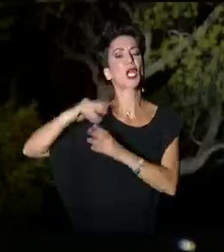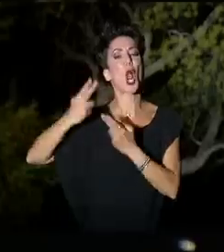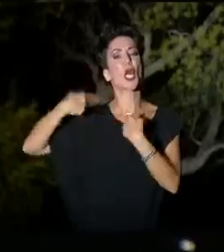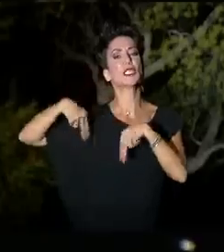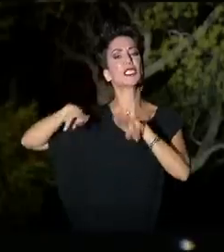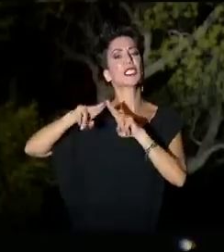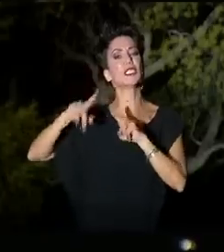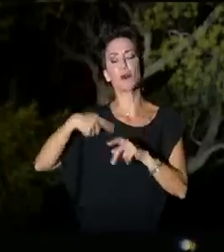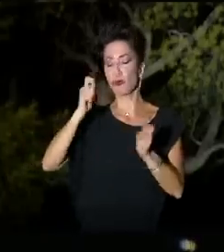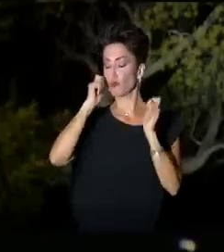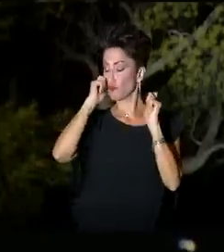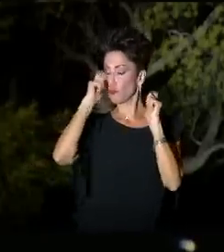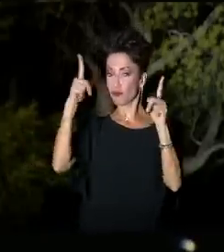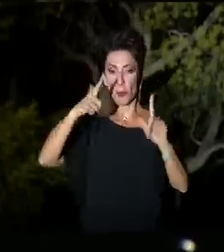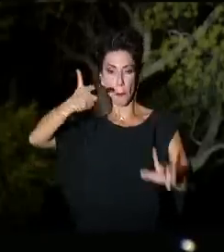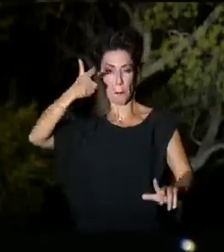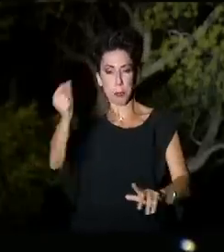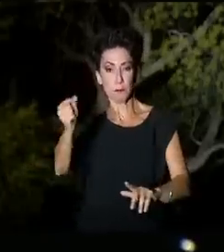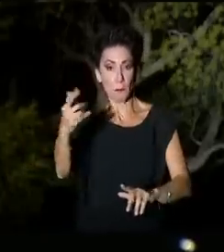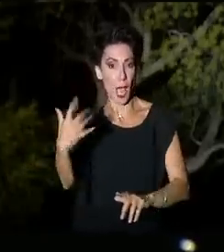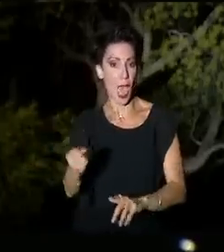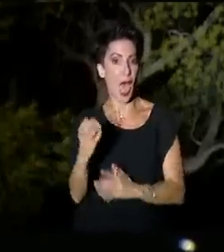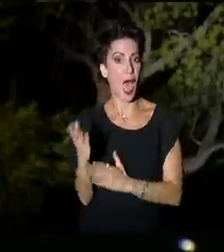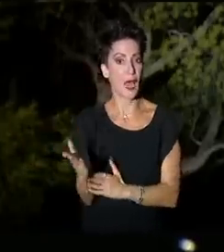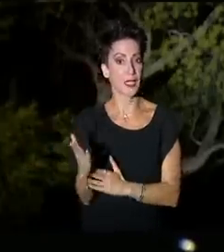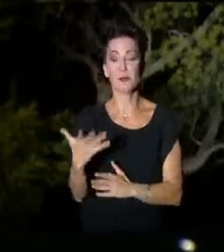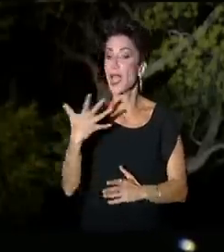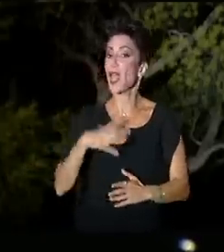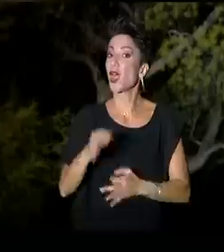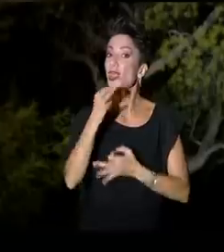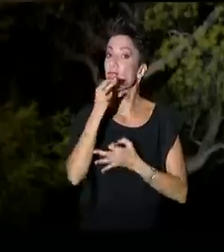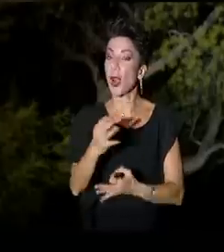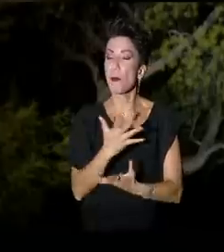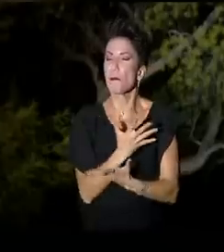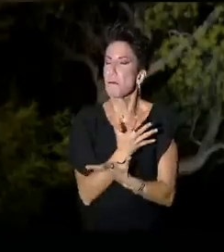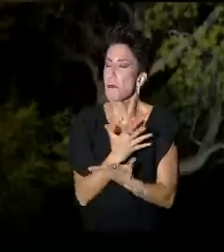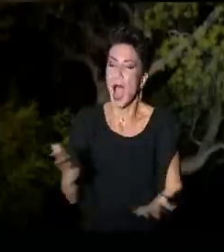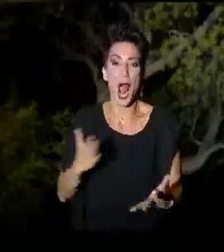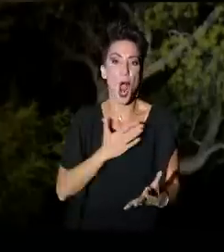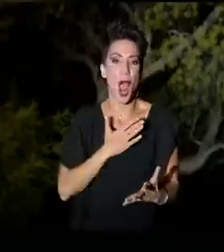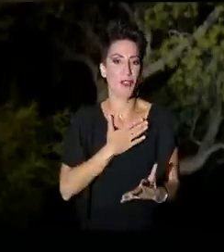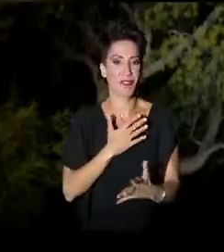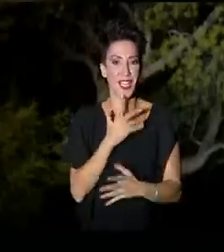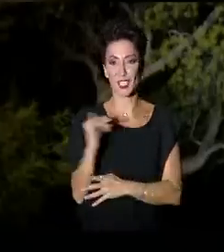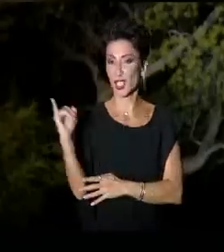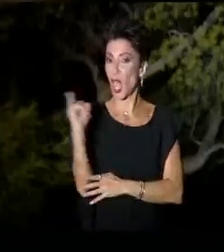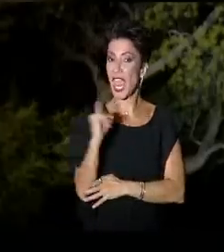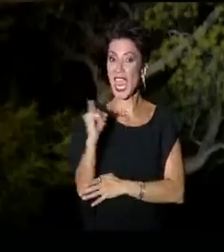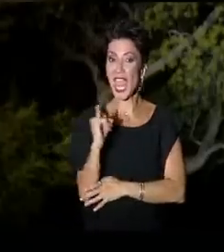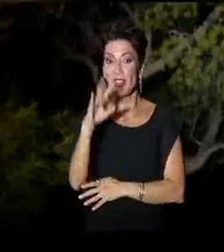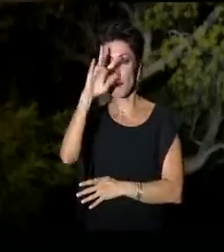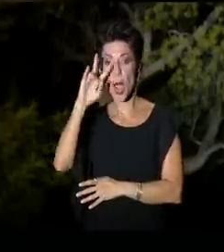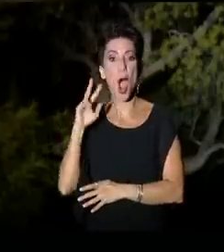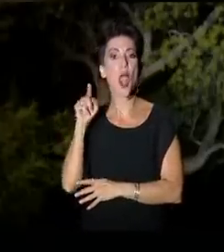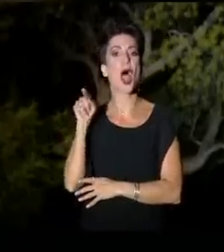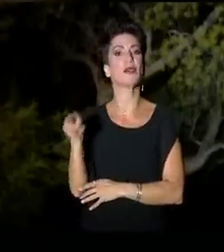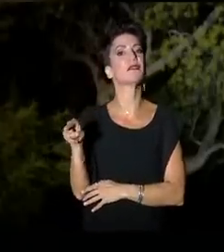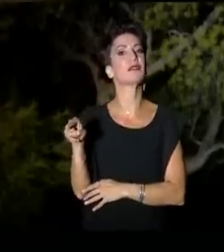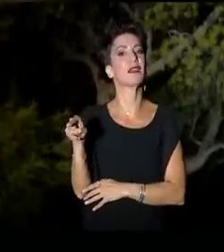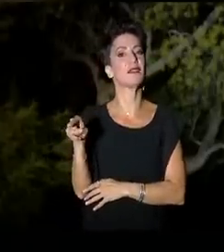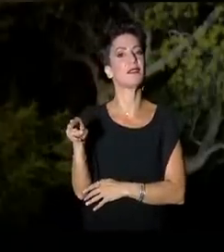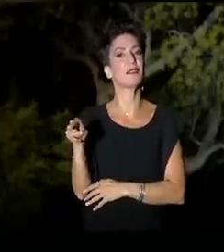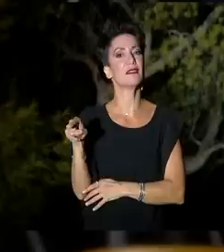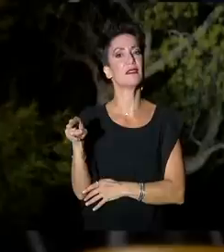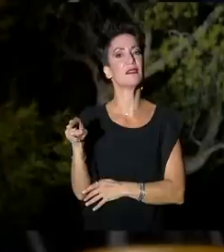με εντυπωσιακή ταχύτητα. Θερμές ευχαριστίες όμως και στο Ίδρυμα Ωνάση για